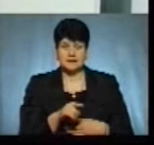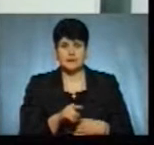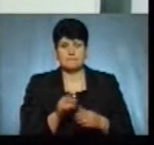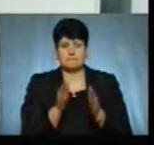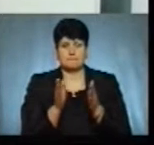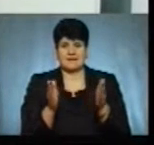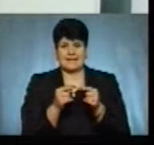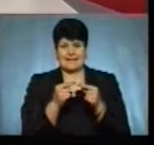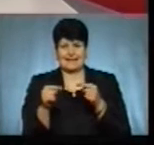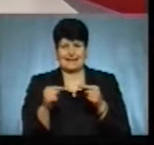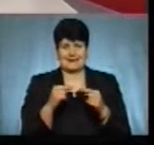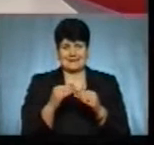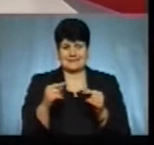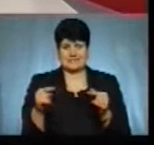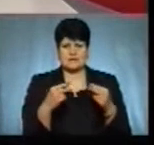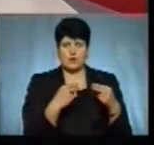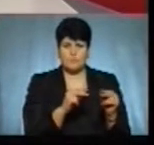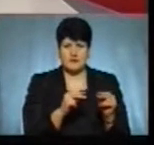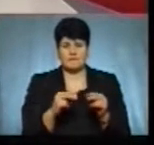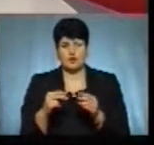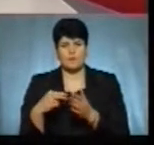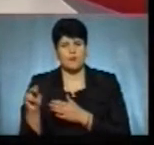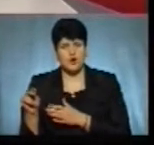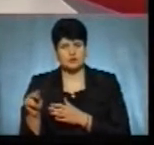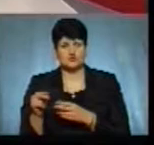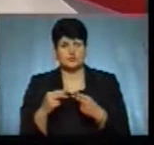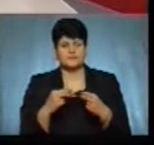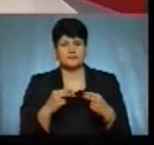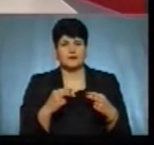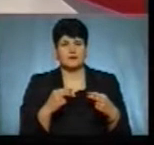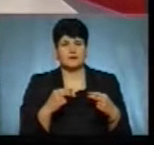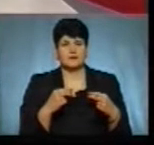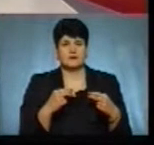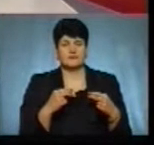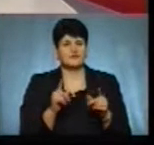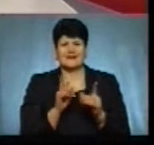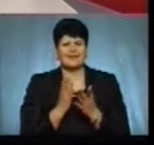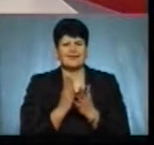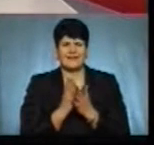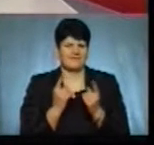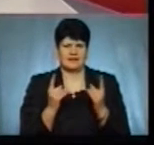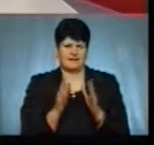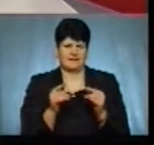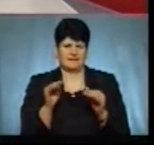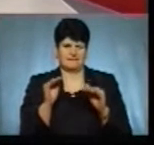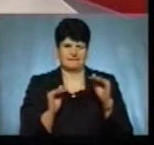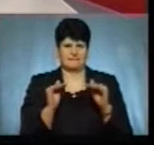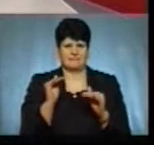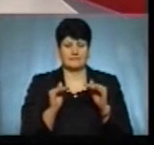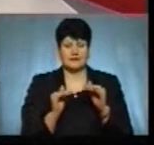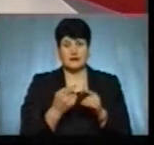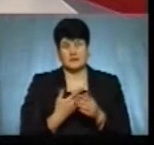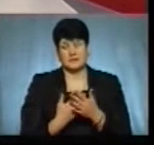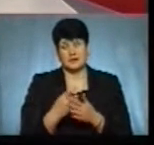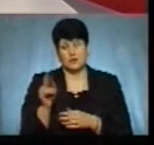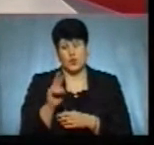різниця між курсом купівлі і продажу іноземної валюти при онлайн-обміні, вона не є великою. І якщо це по долару,